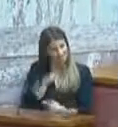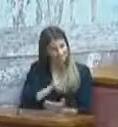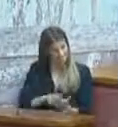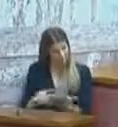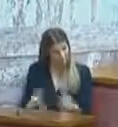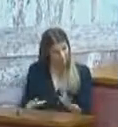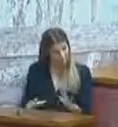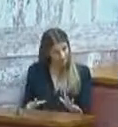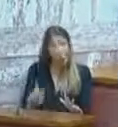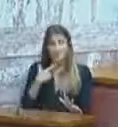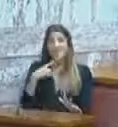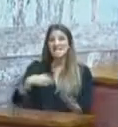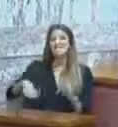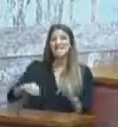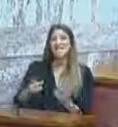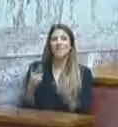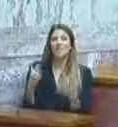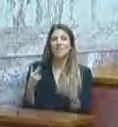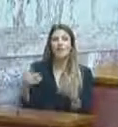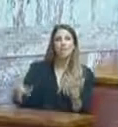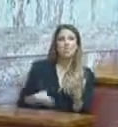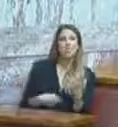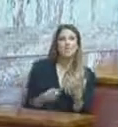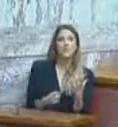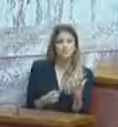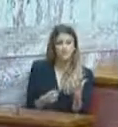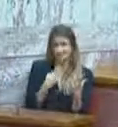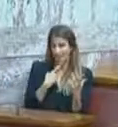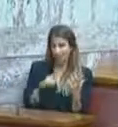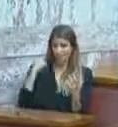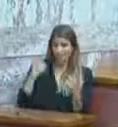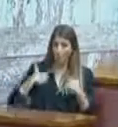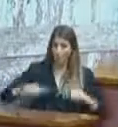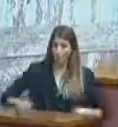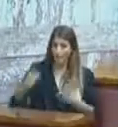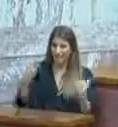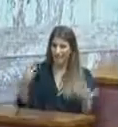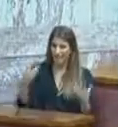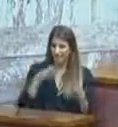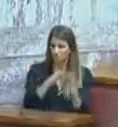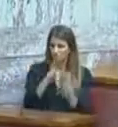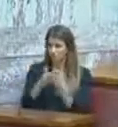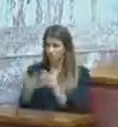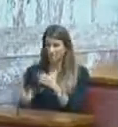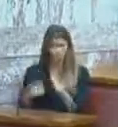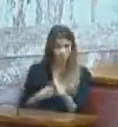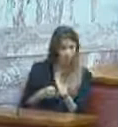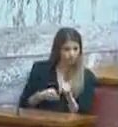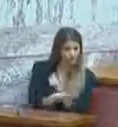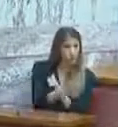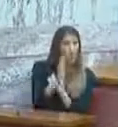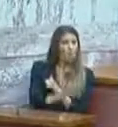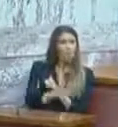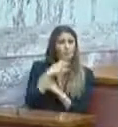αιτιολόγηση? Στη σελίδα 7 της πρότασής σας, ότι η Ολομέλεια είχε 3 δυνατότητες τότε. Δυνατότητα πρώτη, να αναθέσει